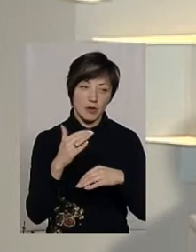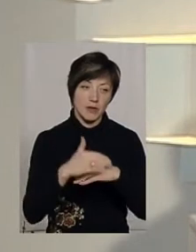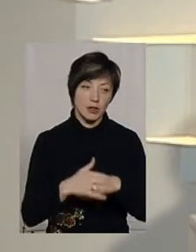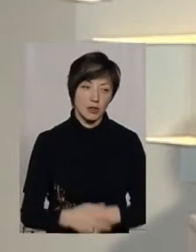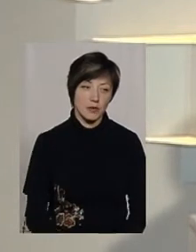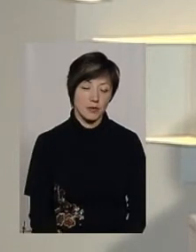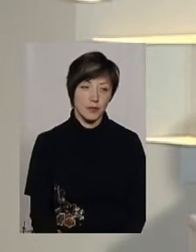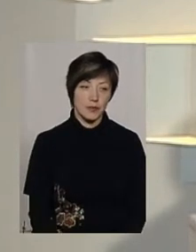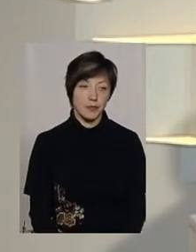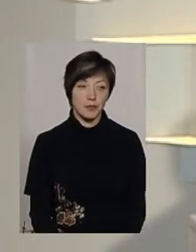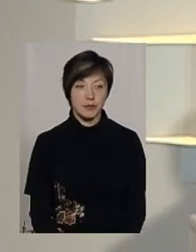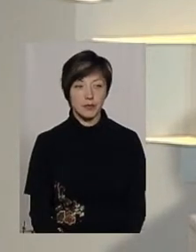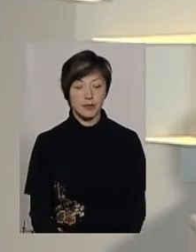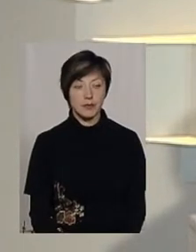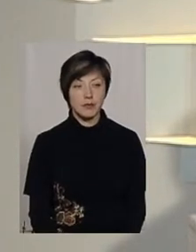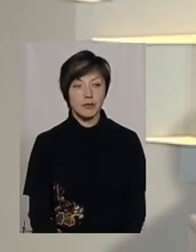вечора.